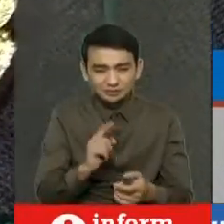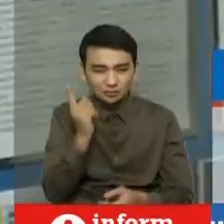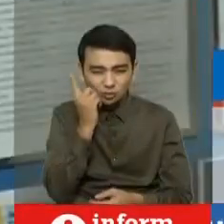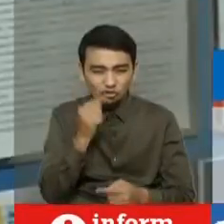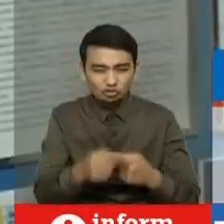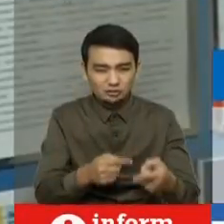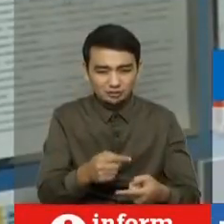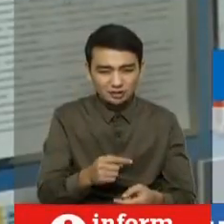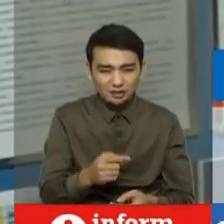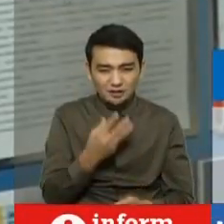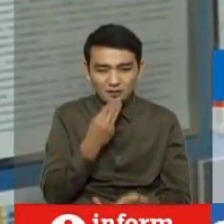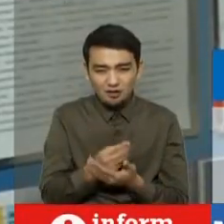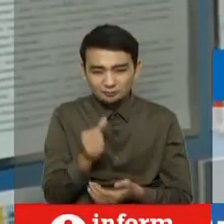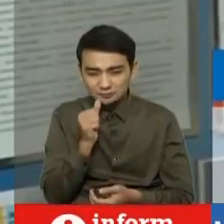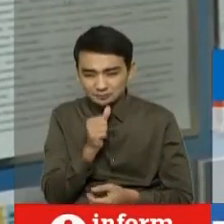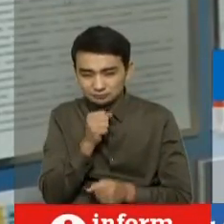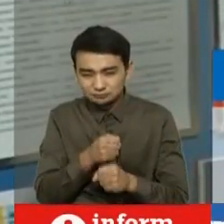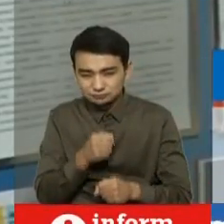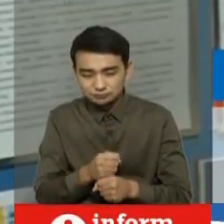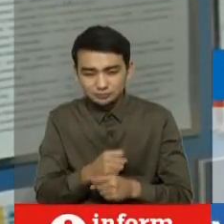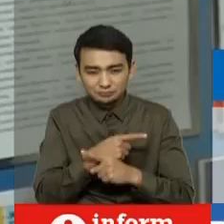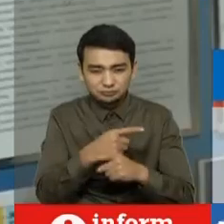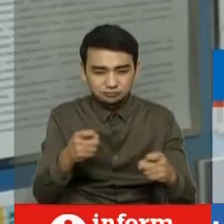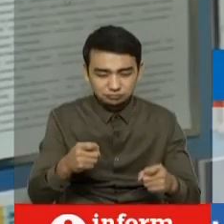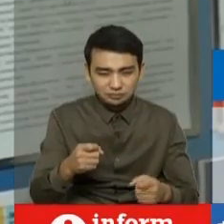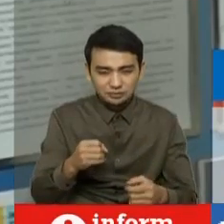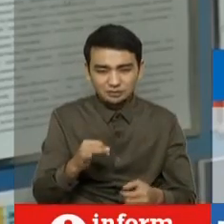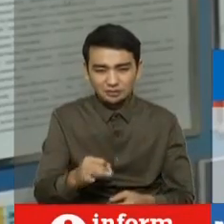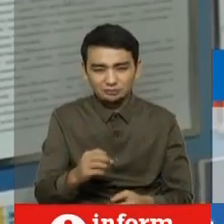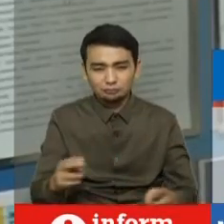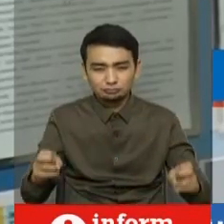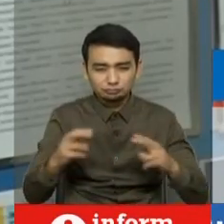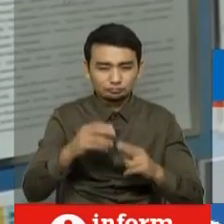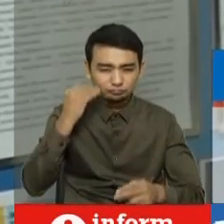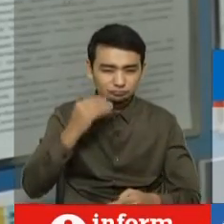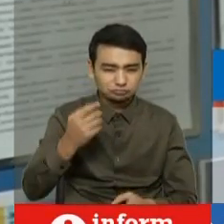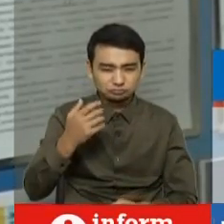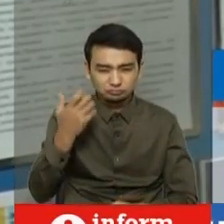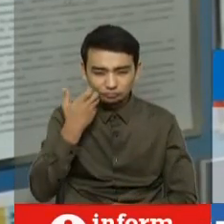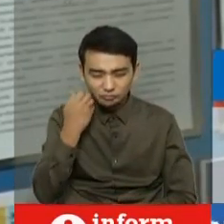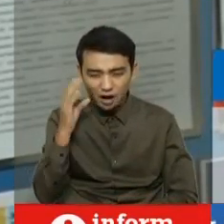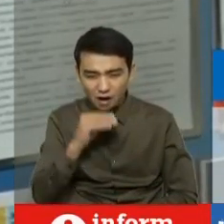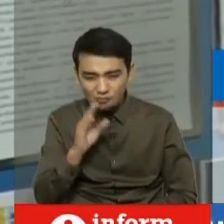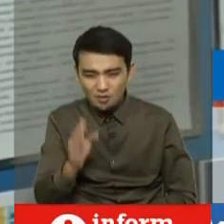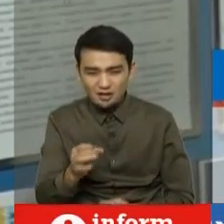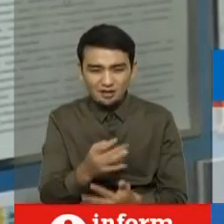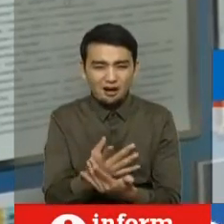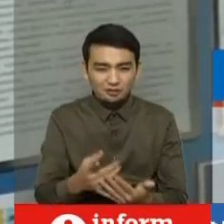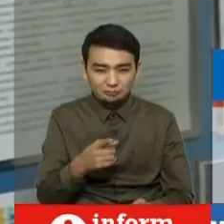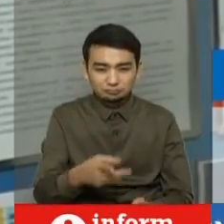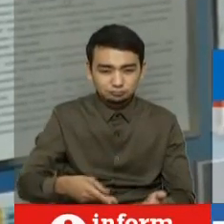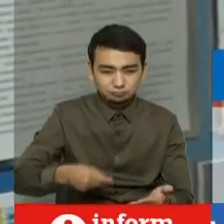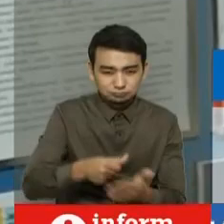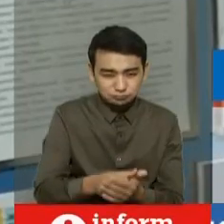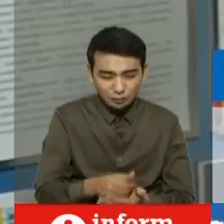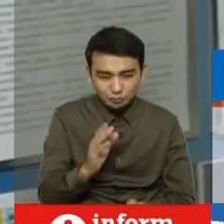Они маскируют свою деятельность под функционирование сетевого маркетинга, в частности, затем под инвестированию в